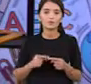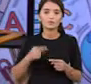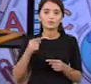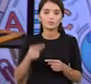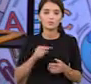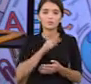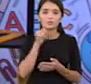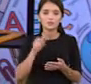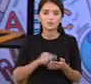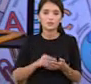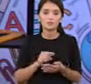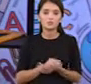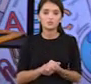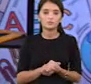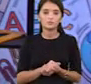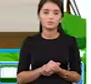Navbatdagi savol.